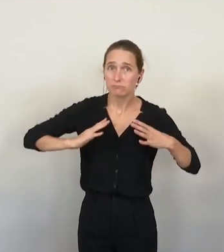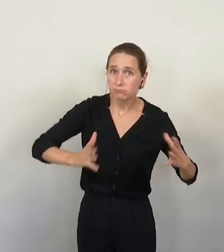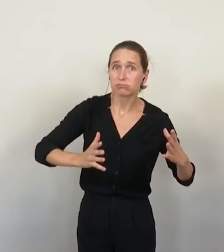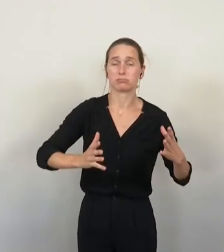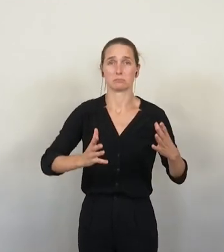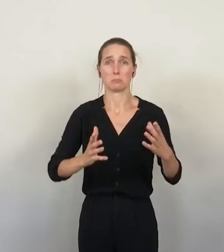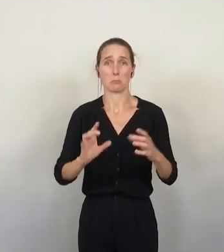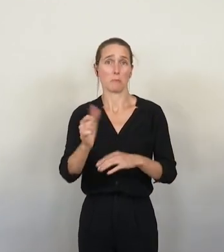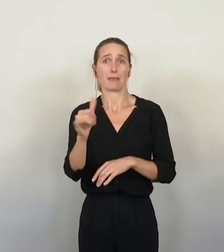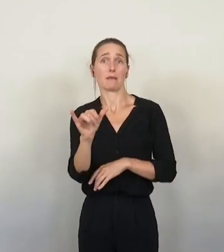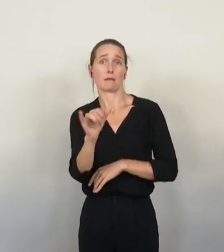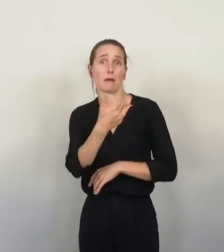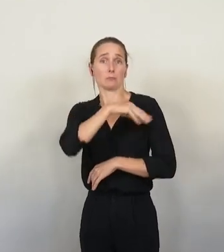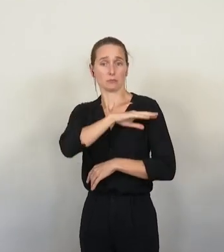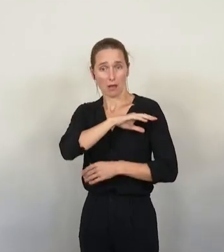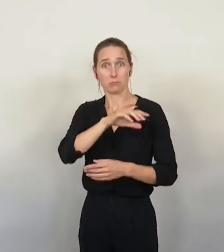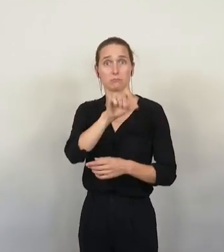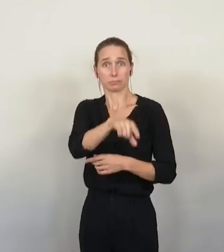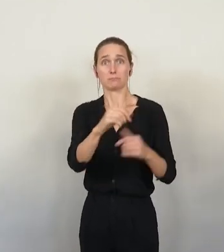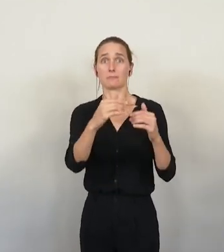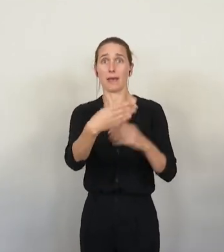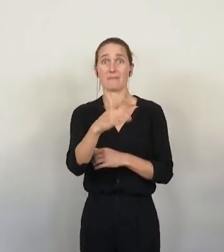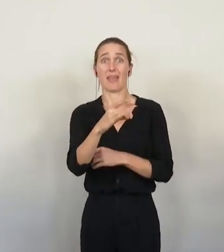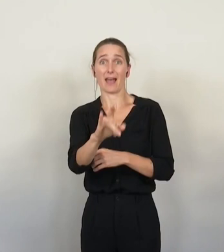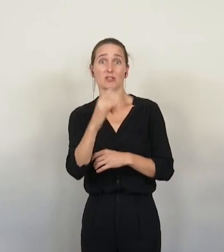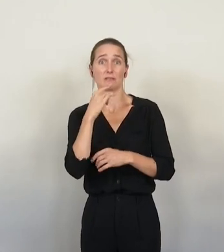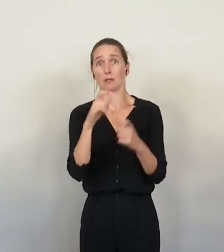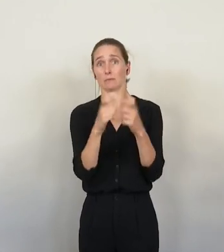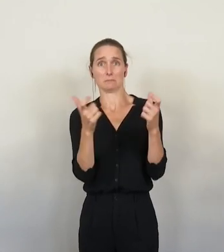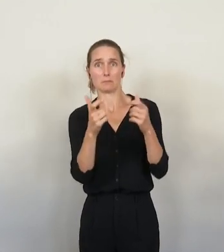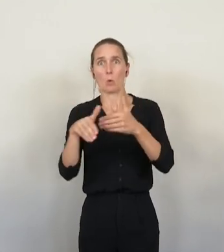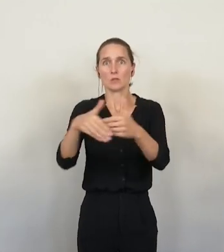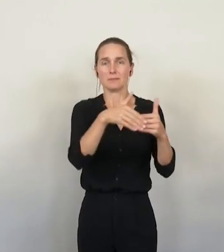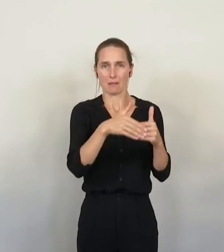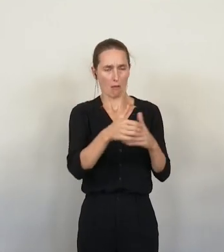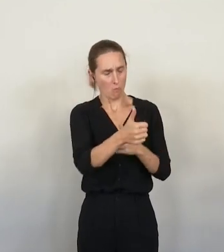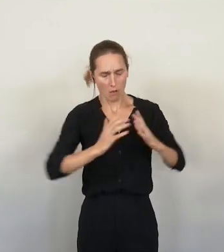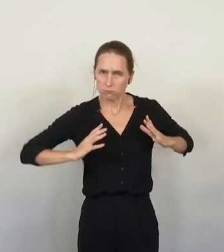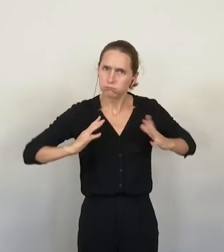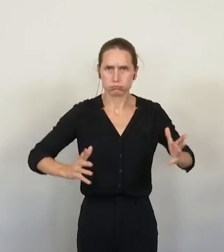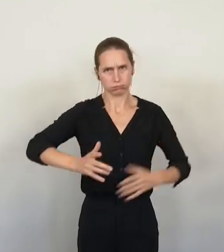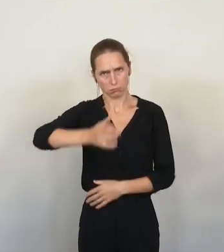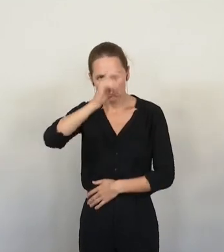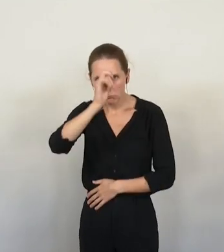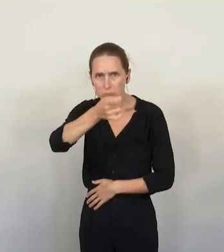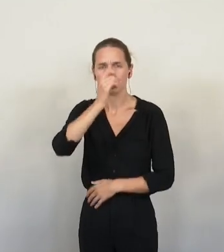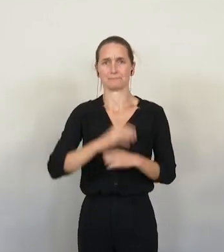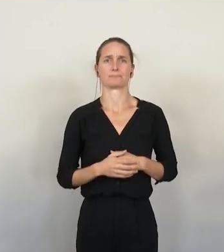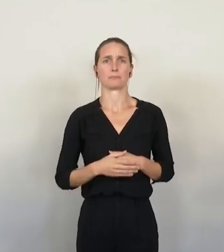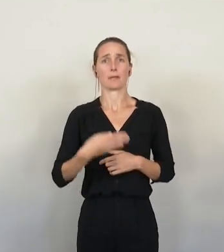responsables de ces structure de proximité pour leur implication ces projets sociaux ces missions des